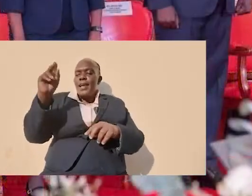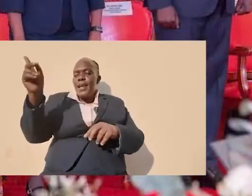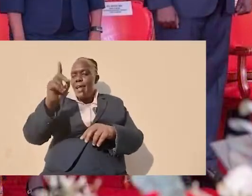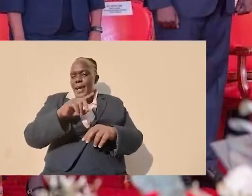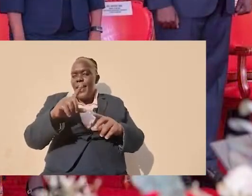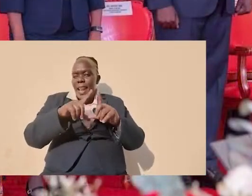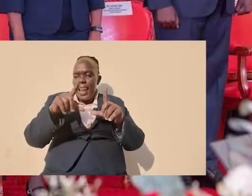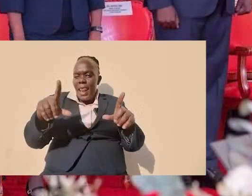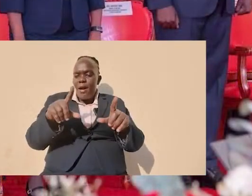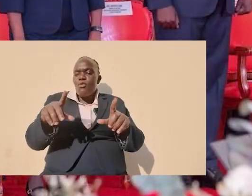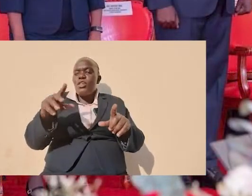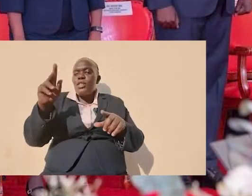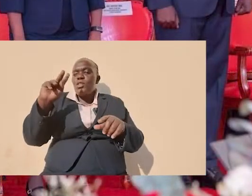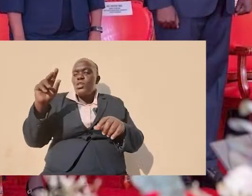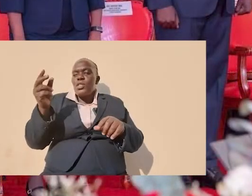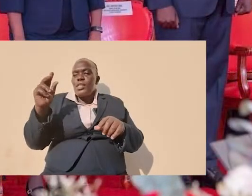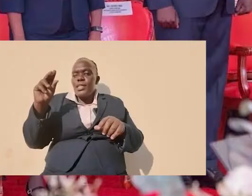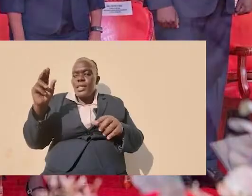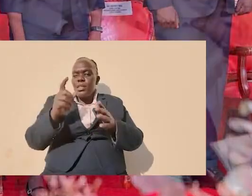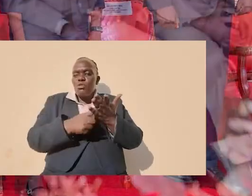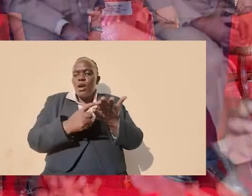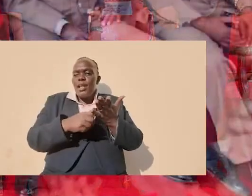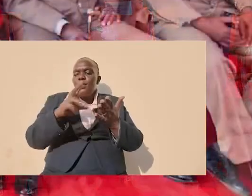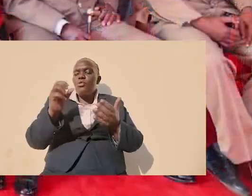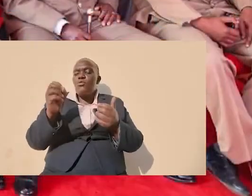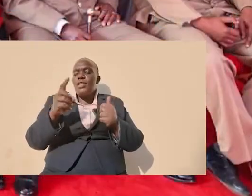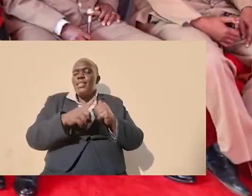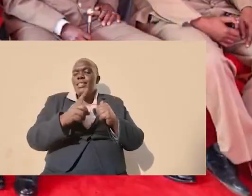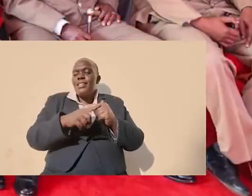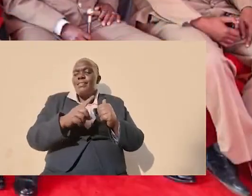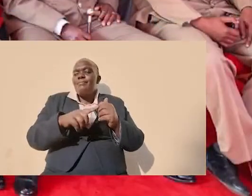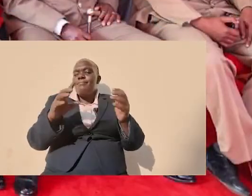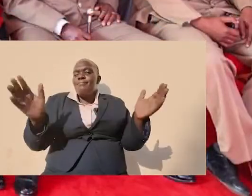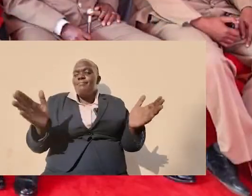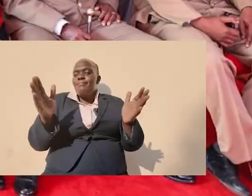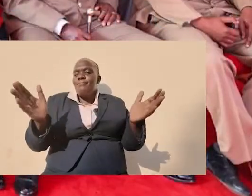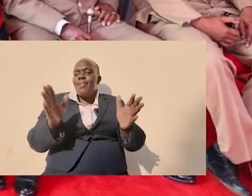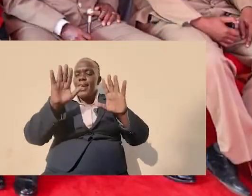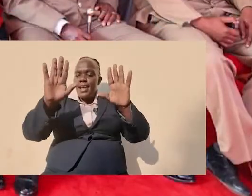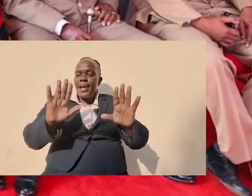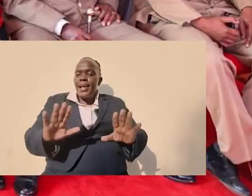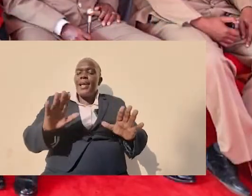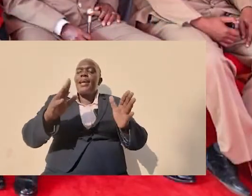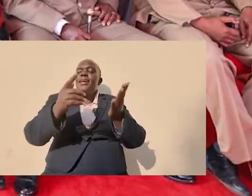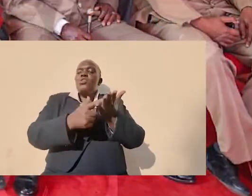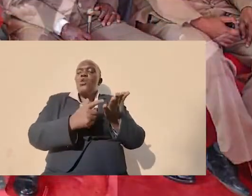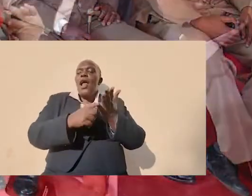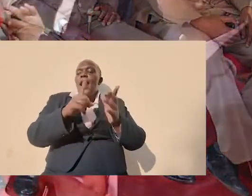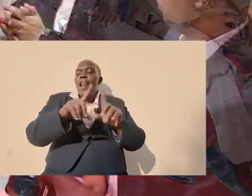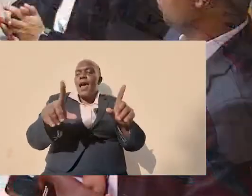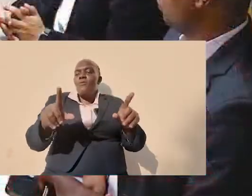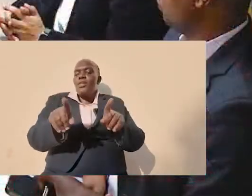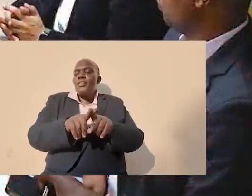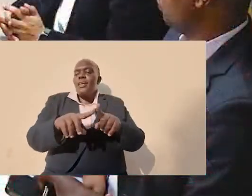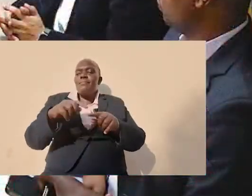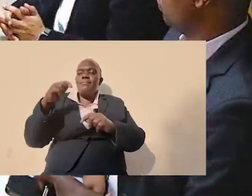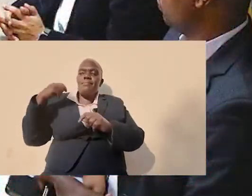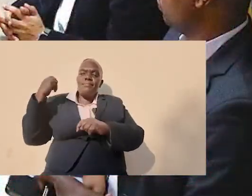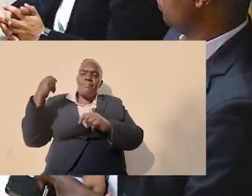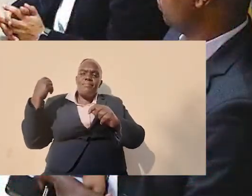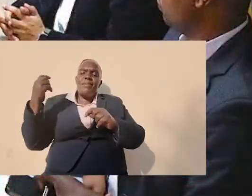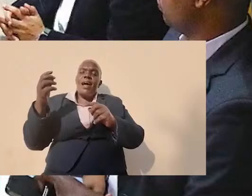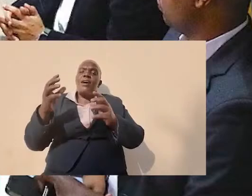Waziri Kipchumba Murkomen ameangazia mageuzi yanayofanywa katika mfumo wa utawala wa serikali ya kitaifa.